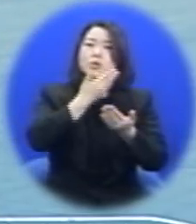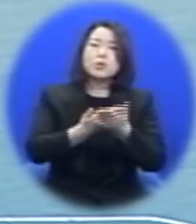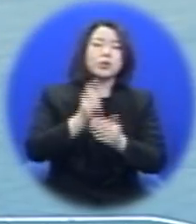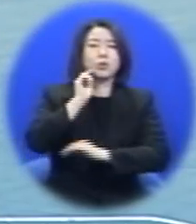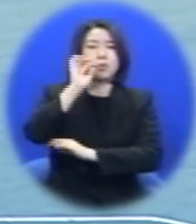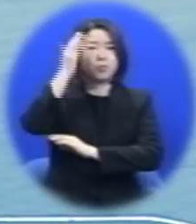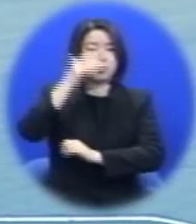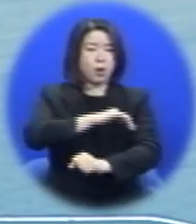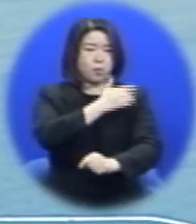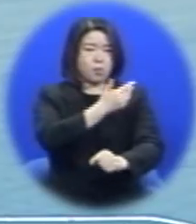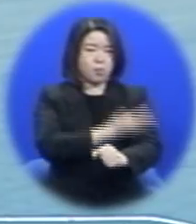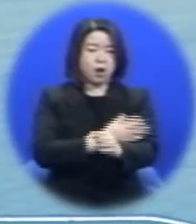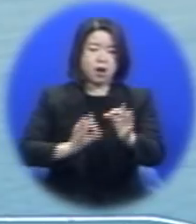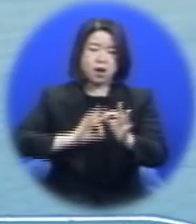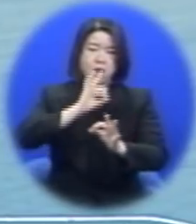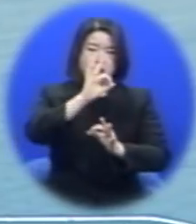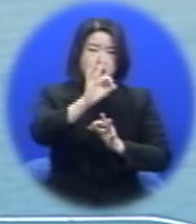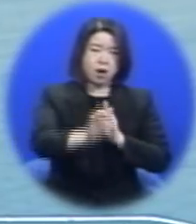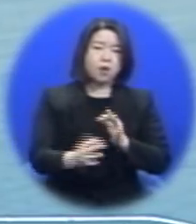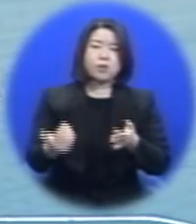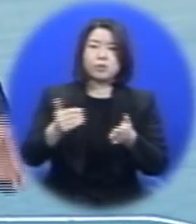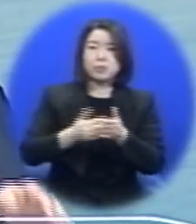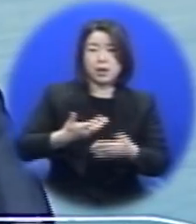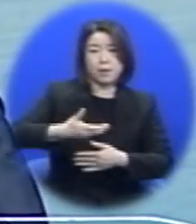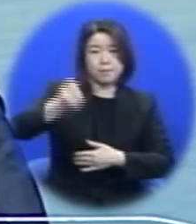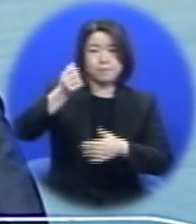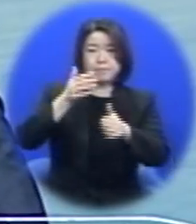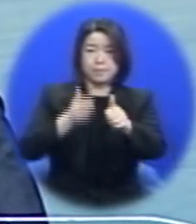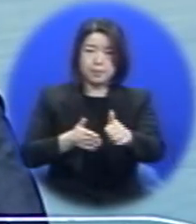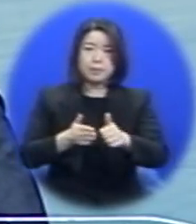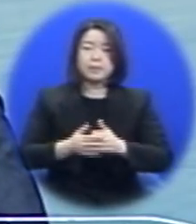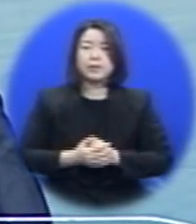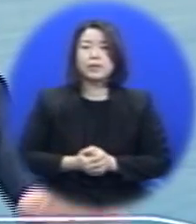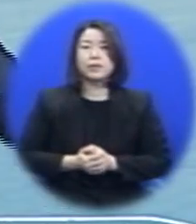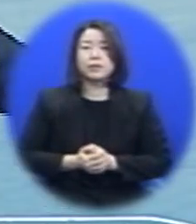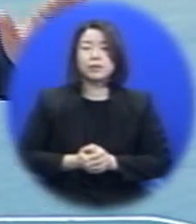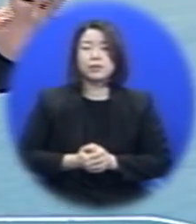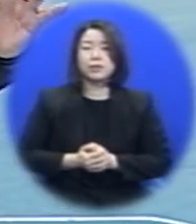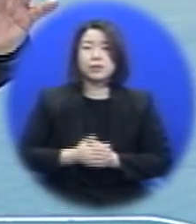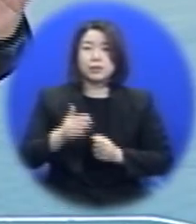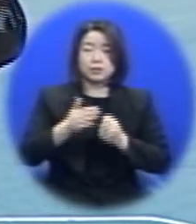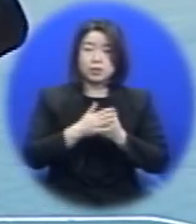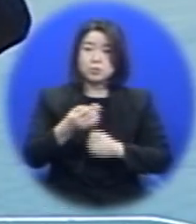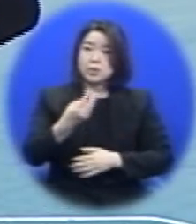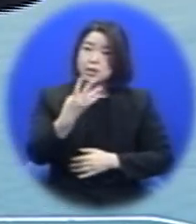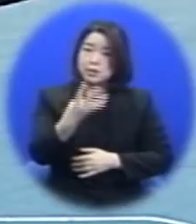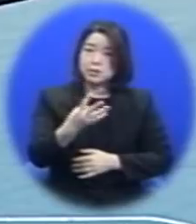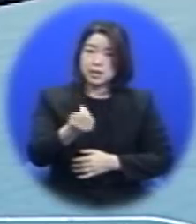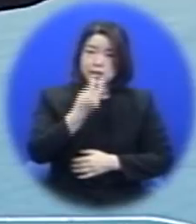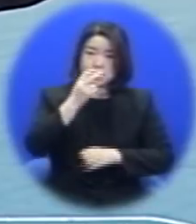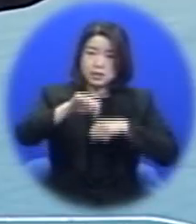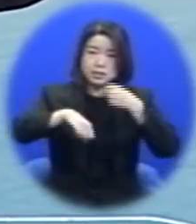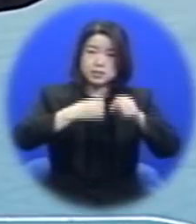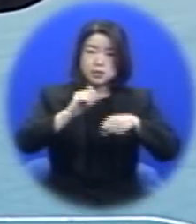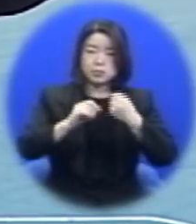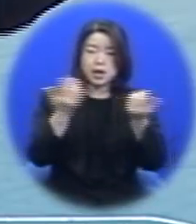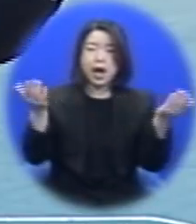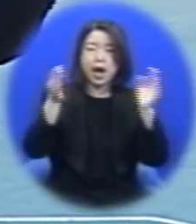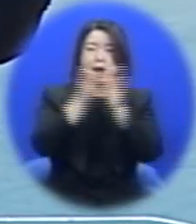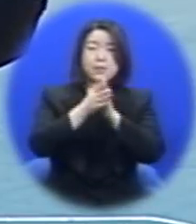영광과 권능을 영원무궁하도록 받으십시오. 그러자 내 생물이 아멘 하고